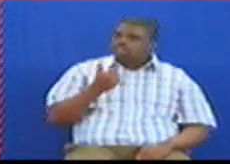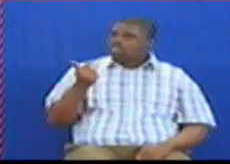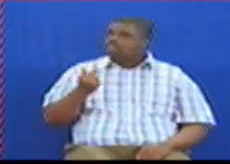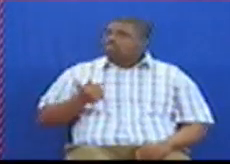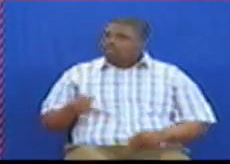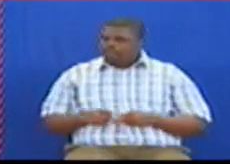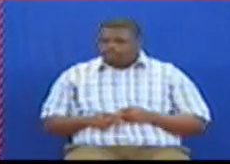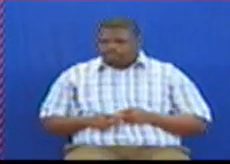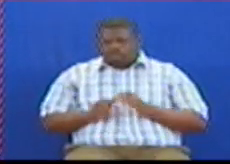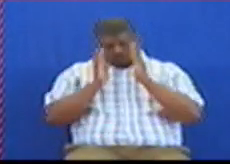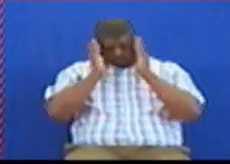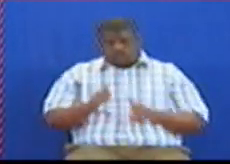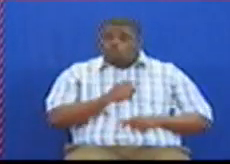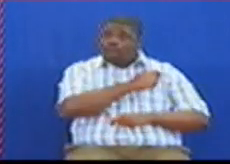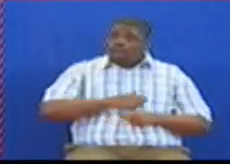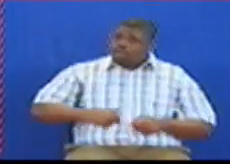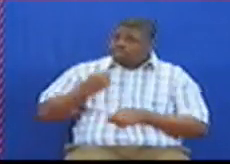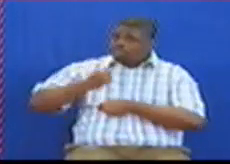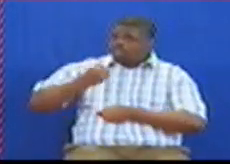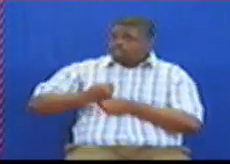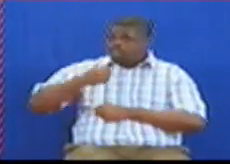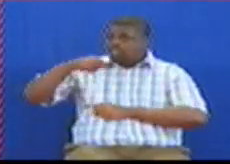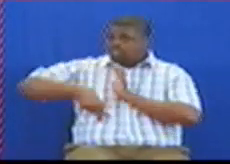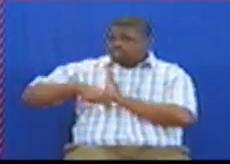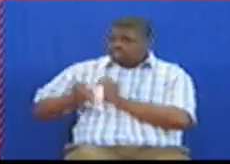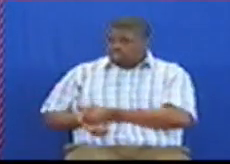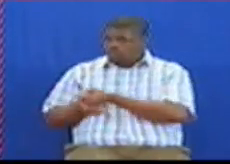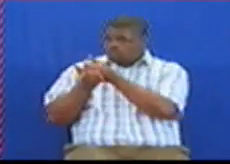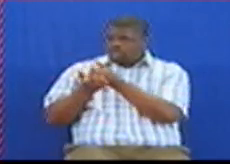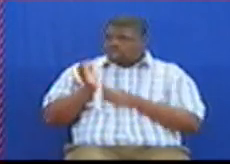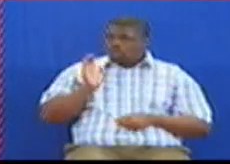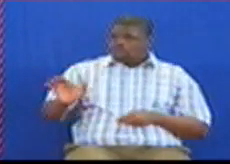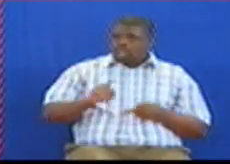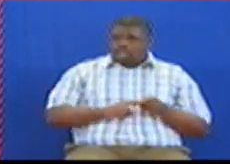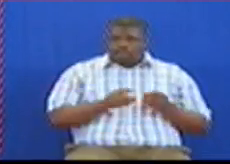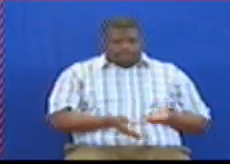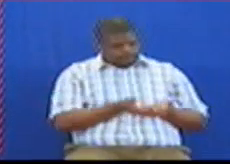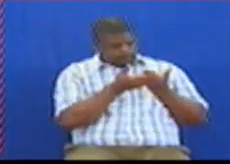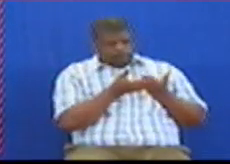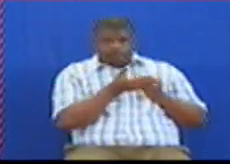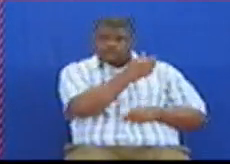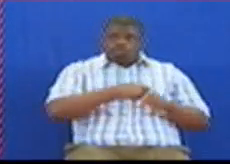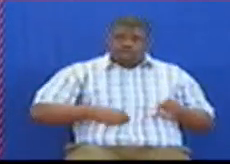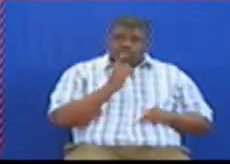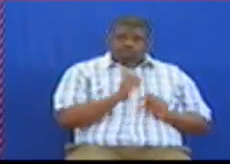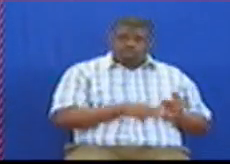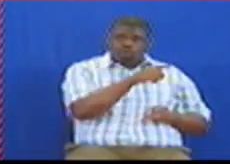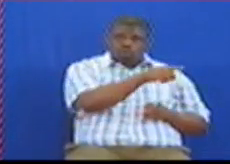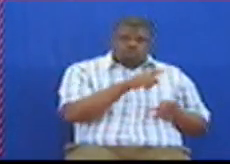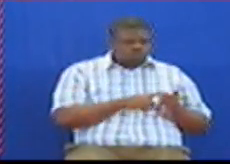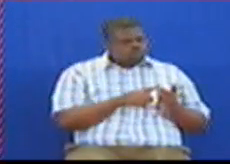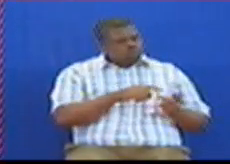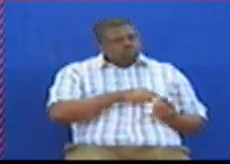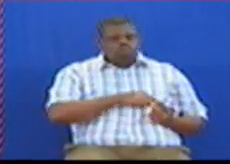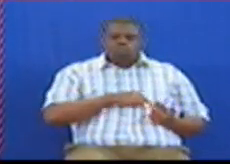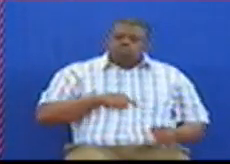Rais anafanya kazi nzuri chini ya wasaidizi wake. Yuko makamu wa Rais Mama Samia Suluhu Hassan, amekuwa akizunguka